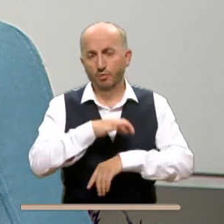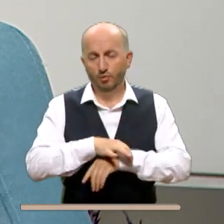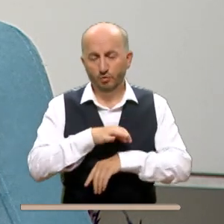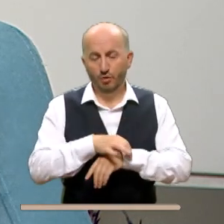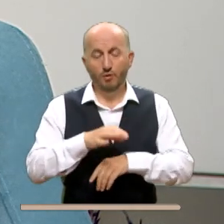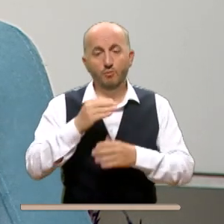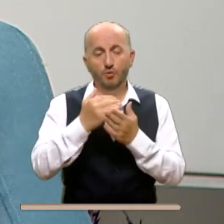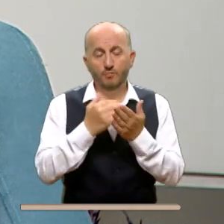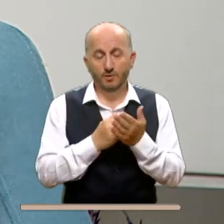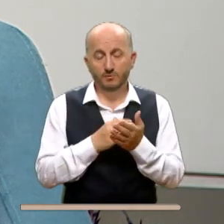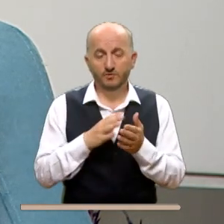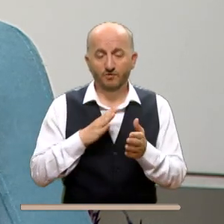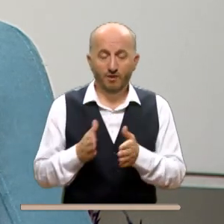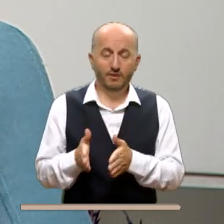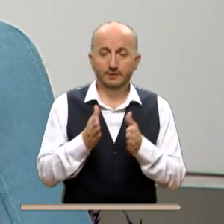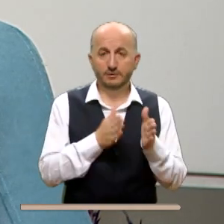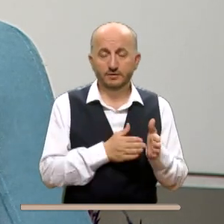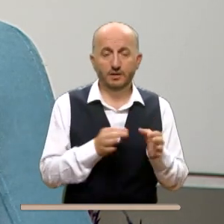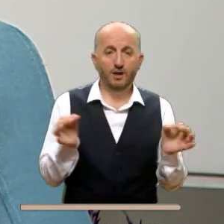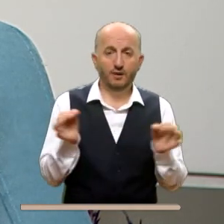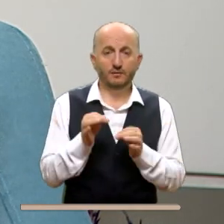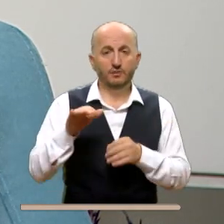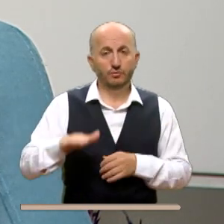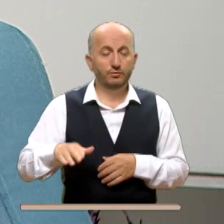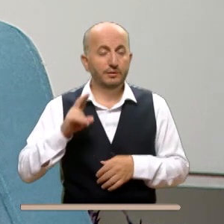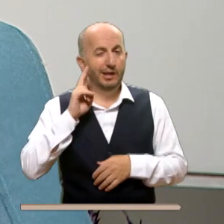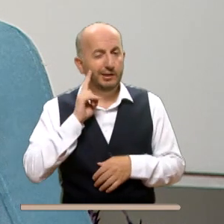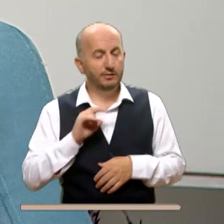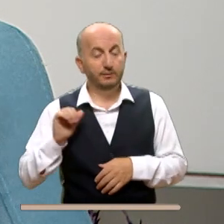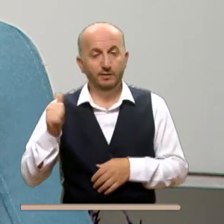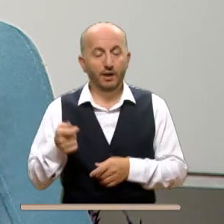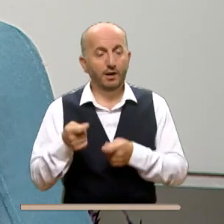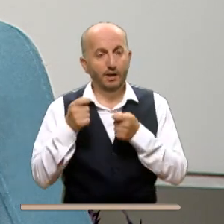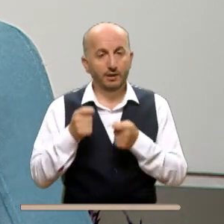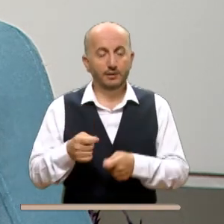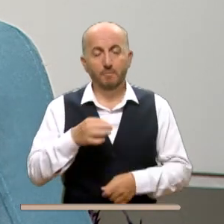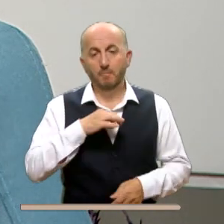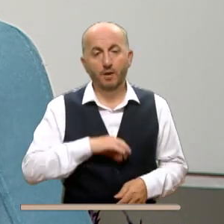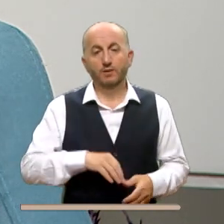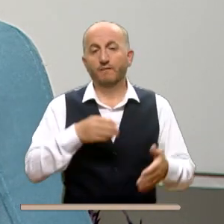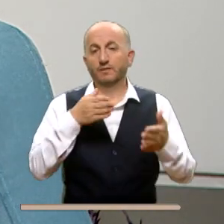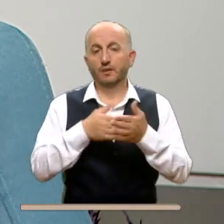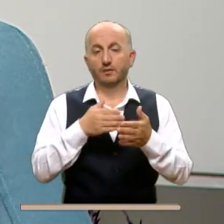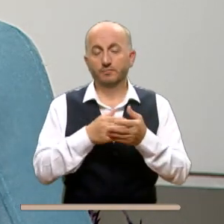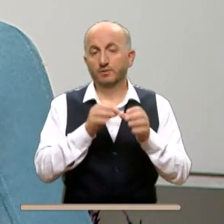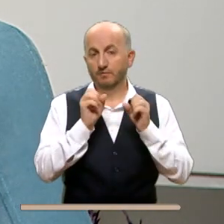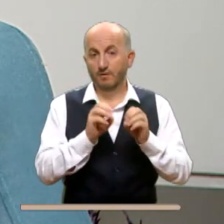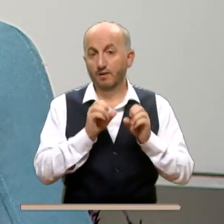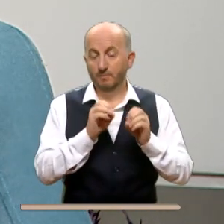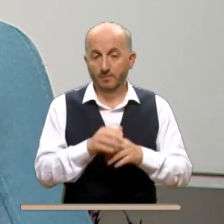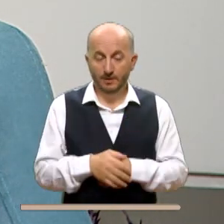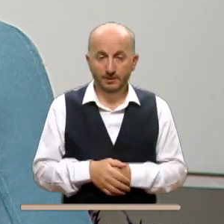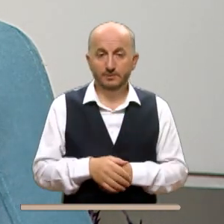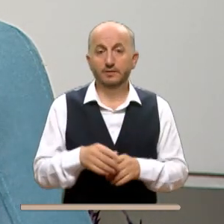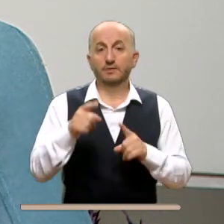var. Ayrıca erken çocuklukta ahlak ve değer eğitimi, manevi danışmanlık ve rehberlik, efendim